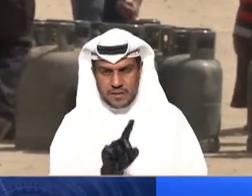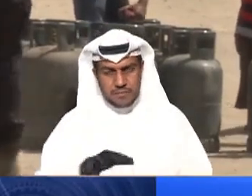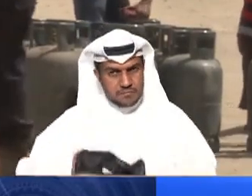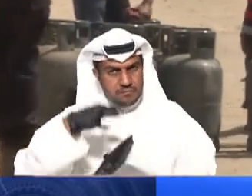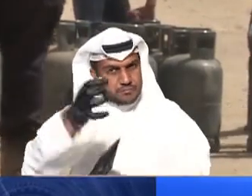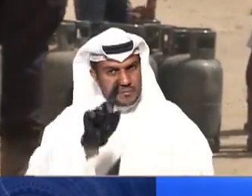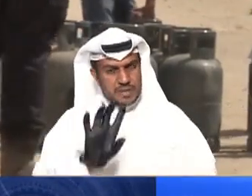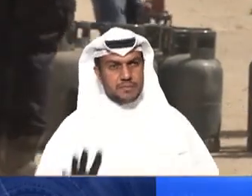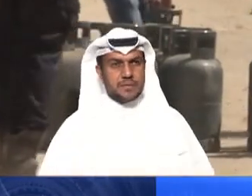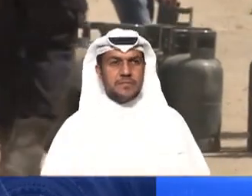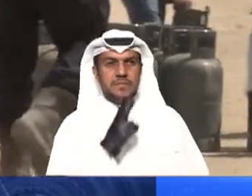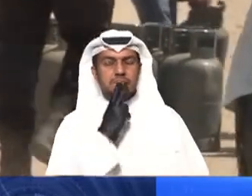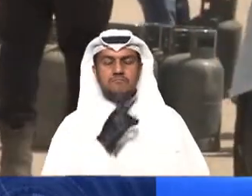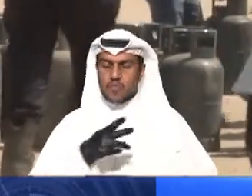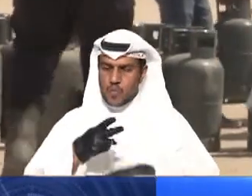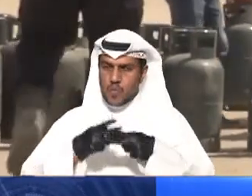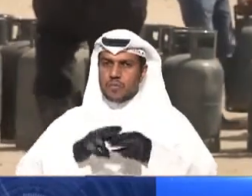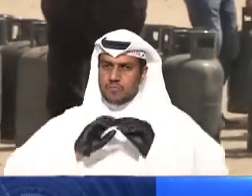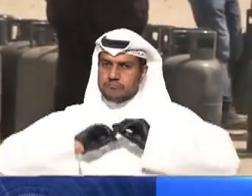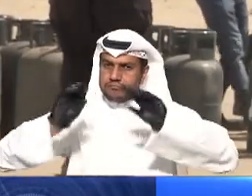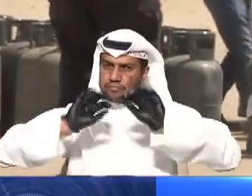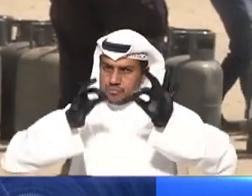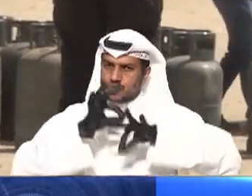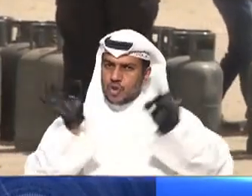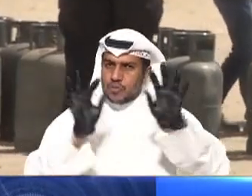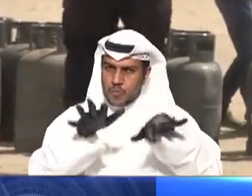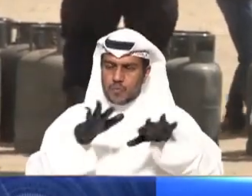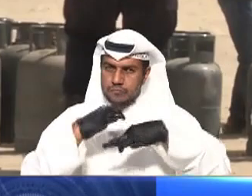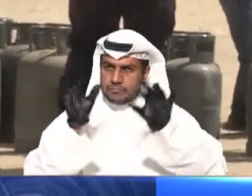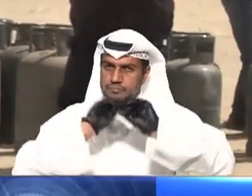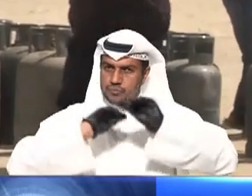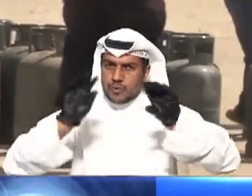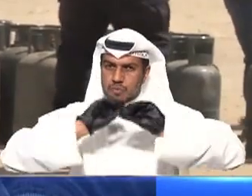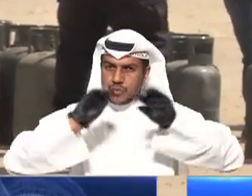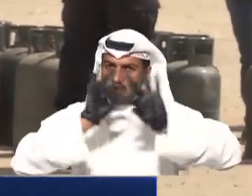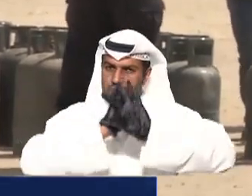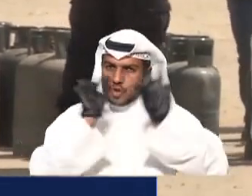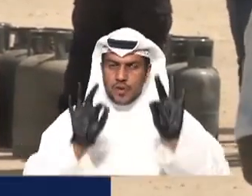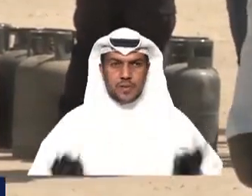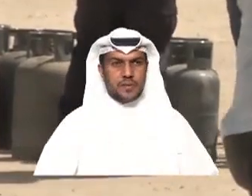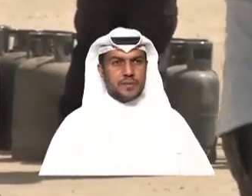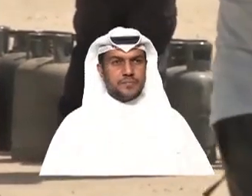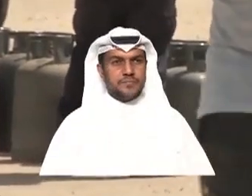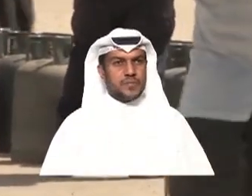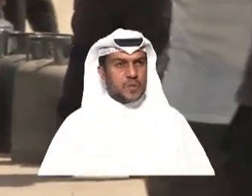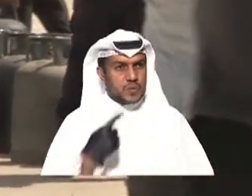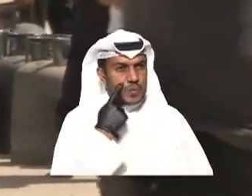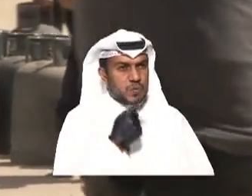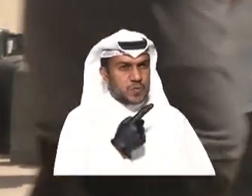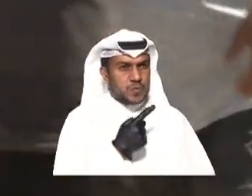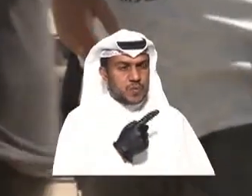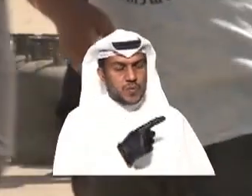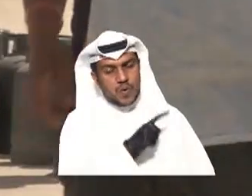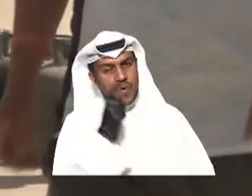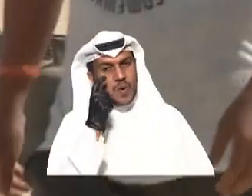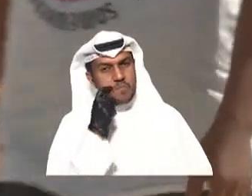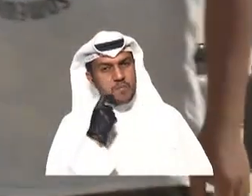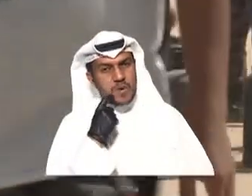الإمداد مستمرة رغم الظروف الاستثنائية التي تمر بها البلاد بسبب إجراءات منع انتشار